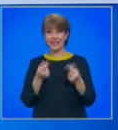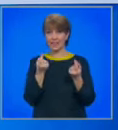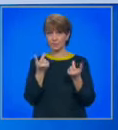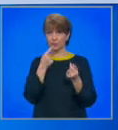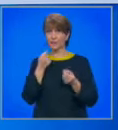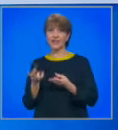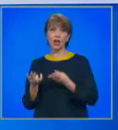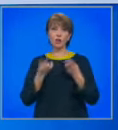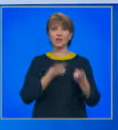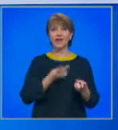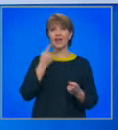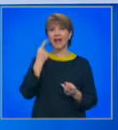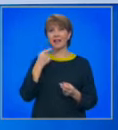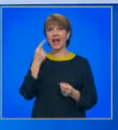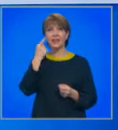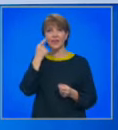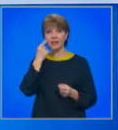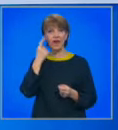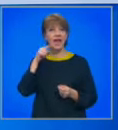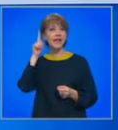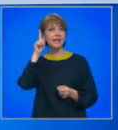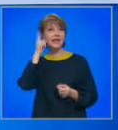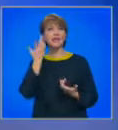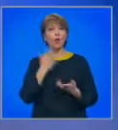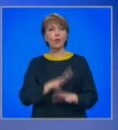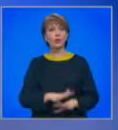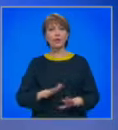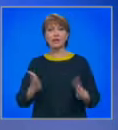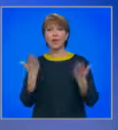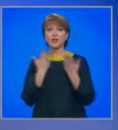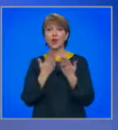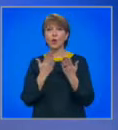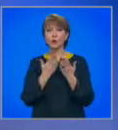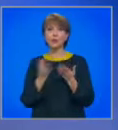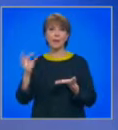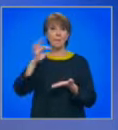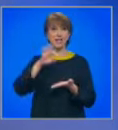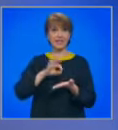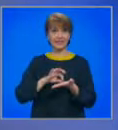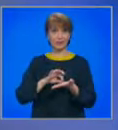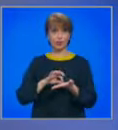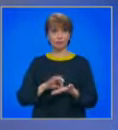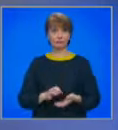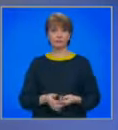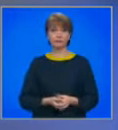на тестовете и знае ли се колко деца ще учат присъствено, Елиана Димитрова.